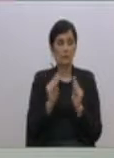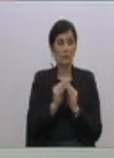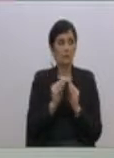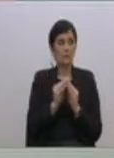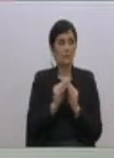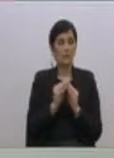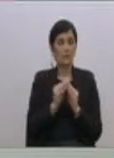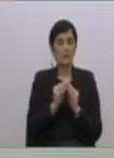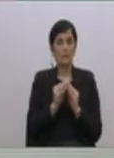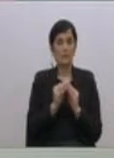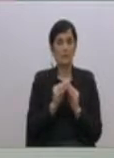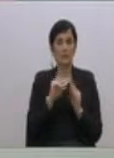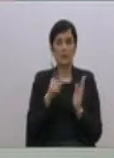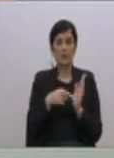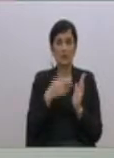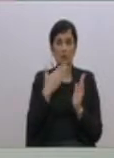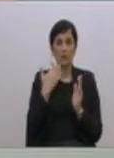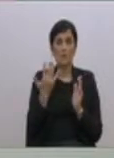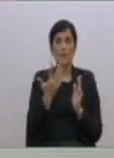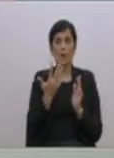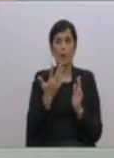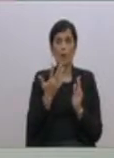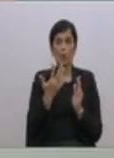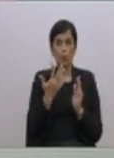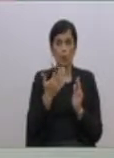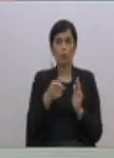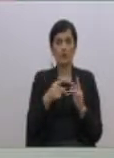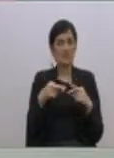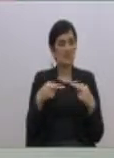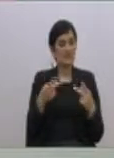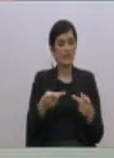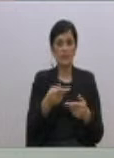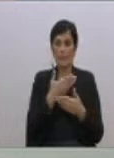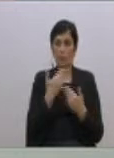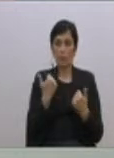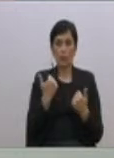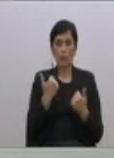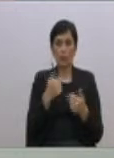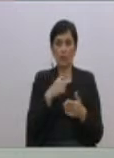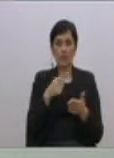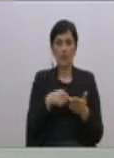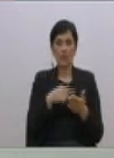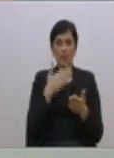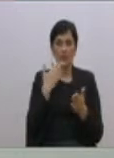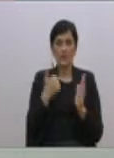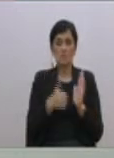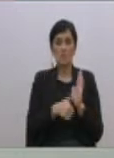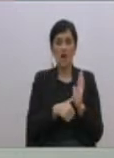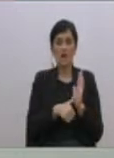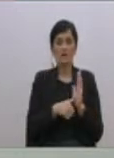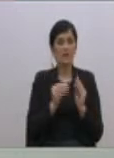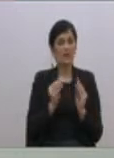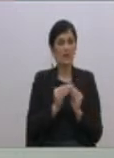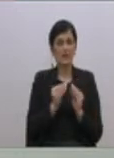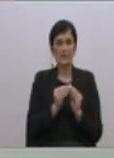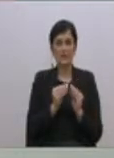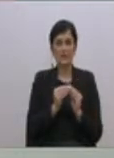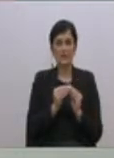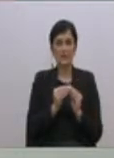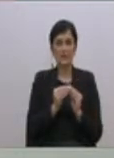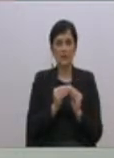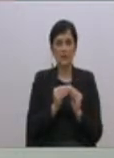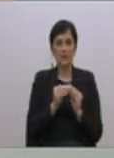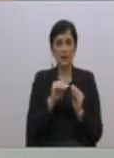არის წარმოდგენილი. კითხვები არ არის. მეხუთე? აქაც ცვლილებები არ გახორციელებულა. კითხვები არ არის. მეექვსე? უცვლელ რედაქციით არის